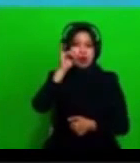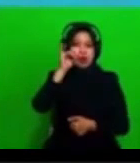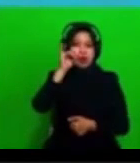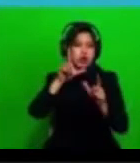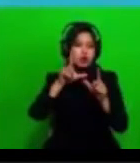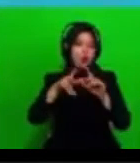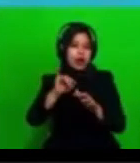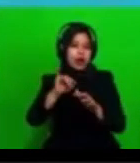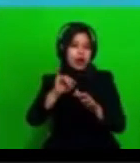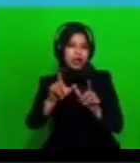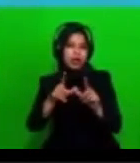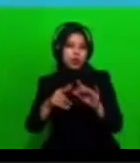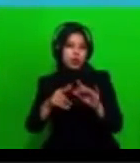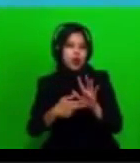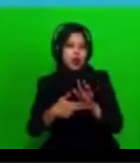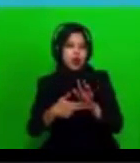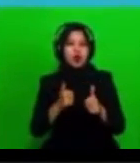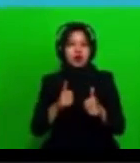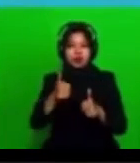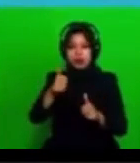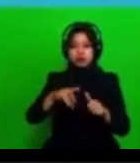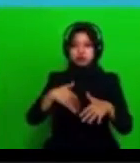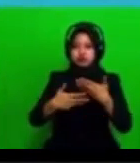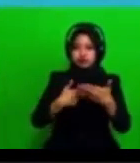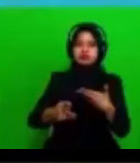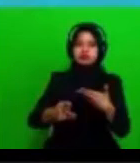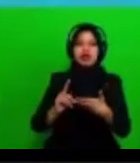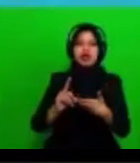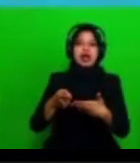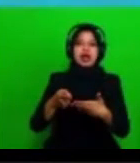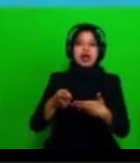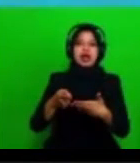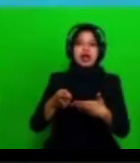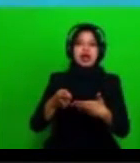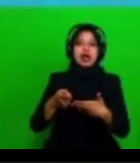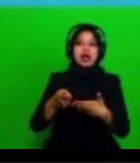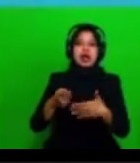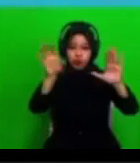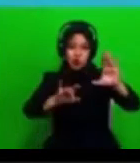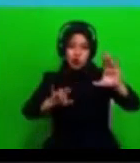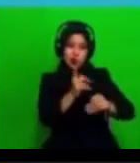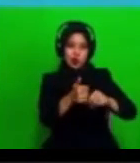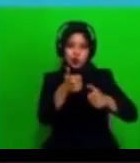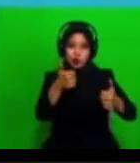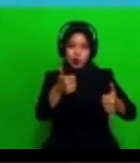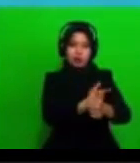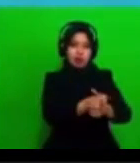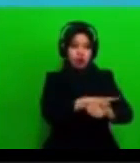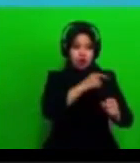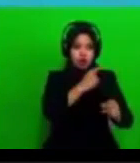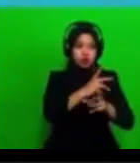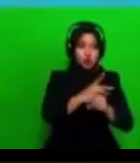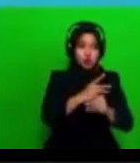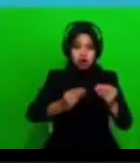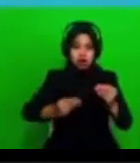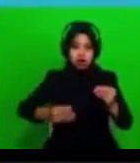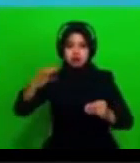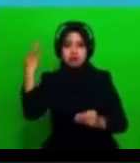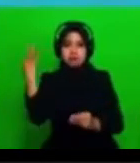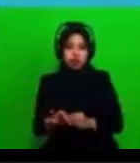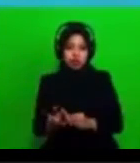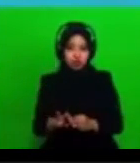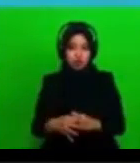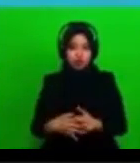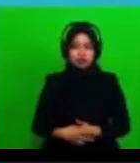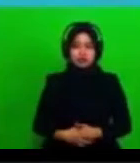Iwan ini, wow ya, ini juga akan mendisrupsi betul ini di dalam roadmap karir guru ya. Jadi menghasilkan guru generasi